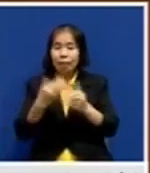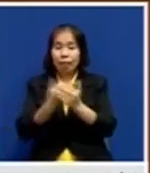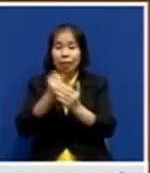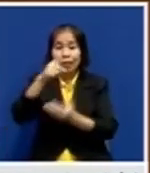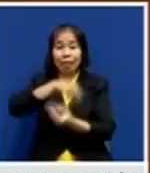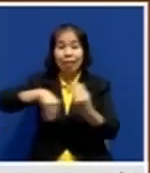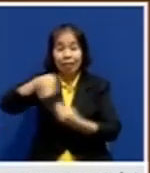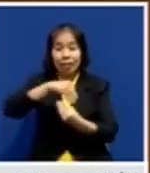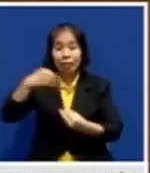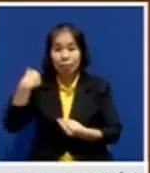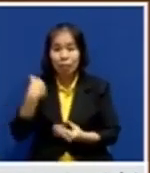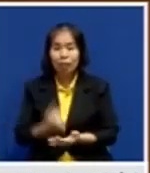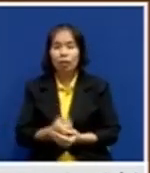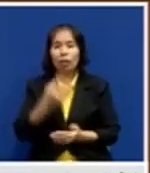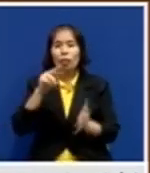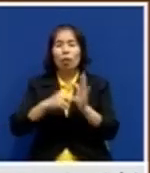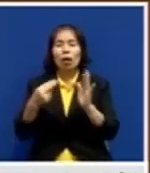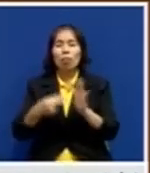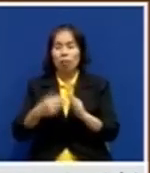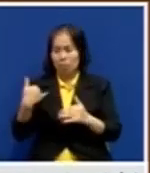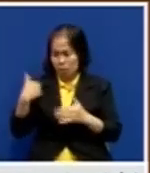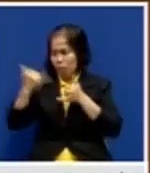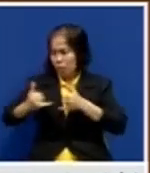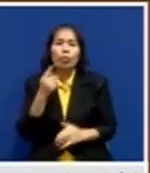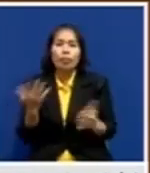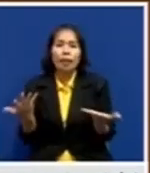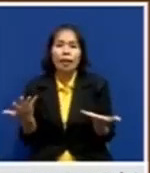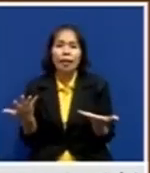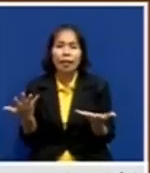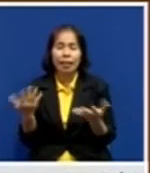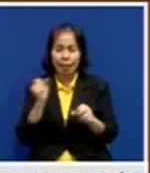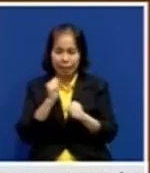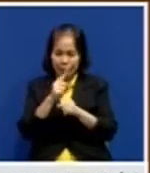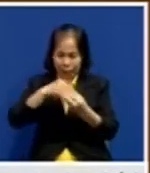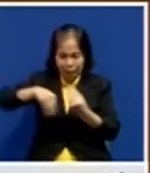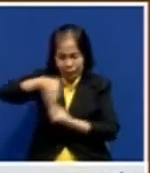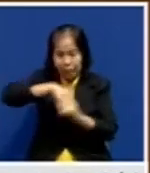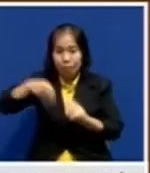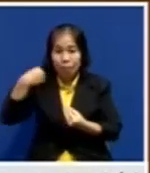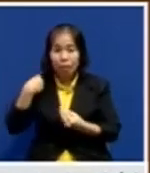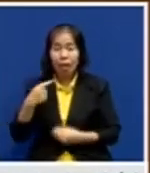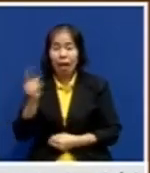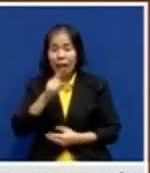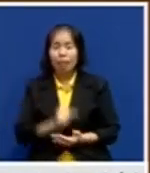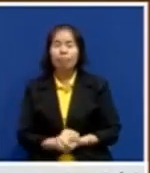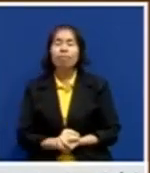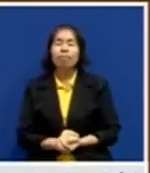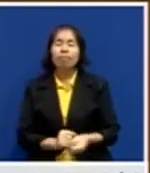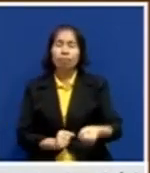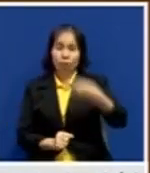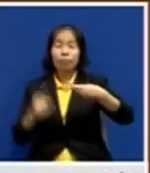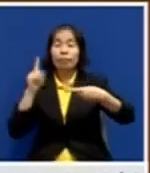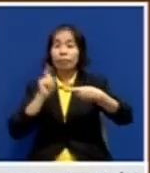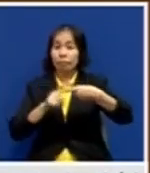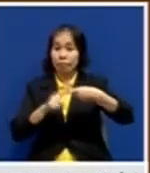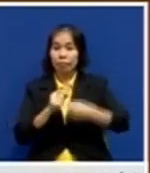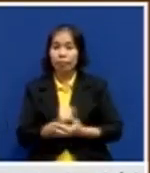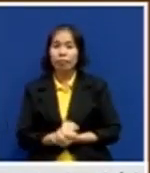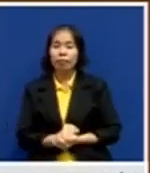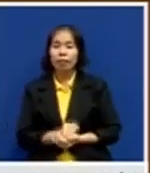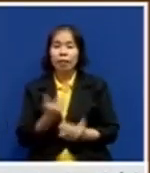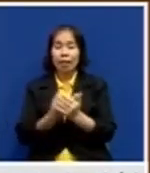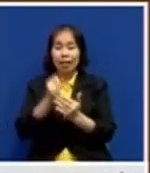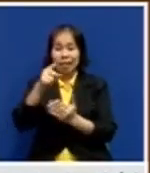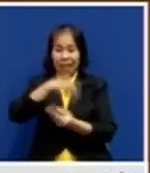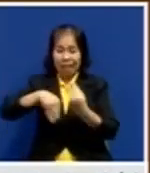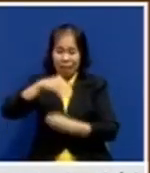ในนี้เขาไม่มีโอกาสพูดผมพูดแทนให้วันนั้นผมประกาศว่ามีอยู่สองอย่างที่เราต้องการทำหนึ่งจะให้เศรษฐกิจต